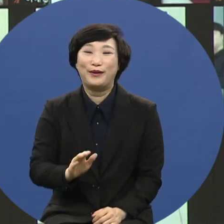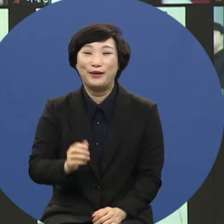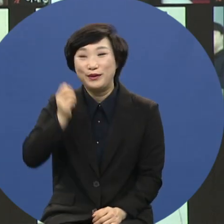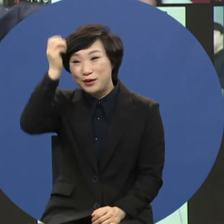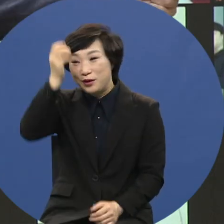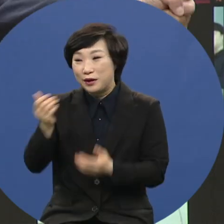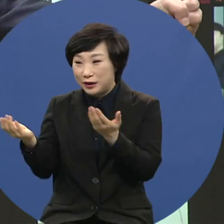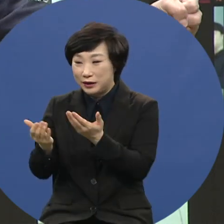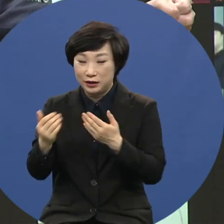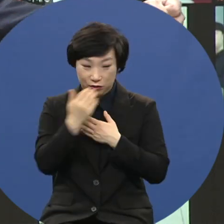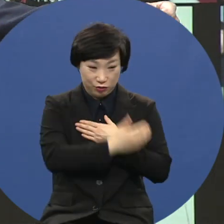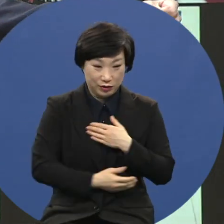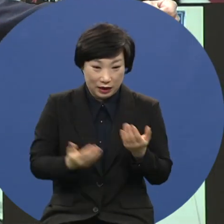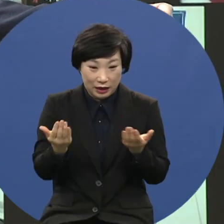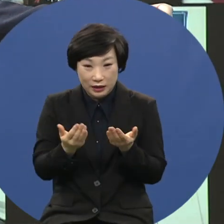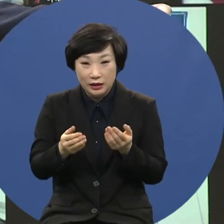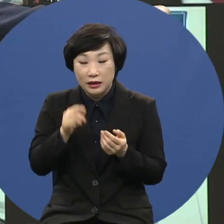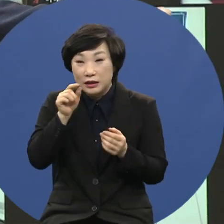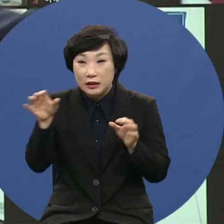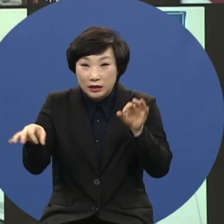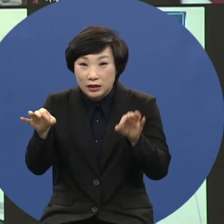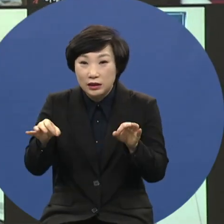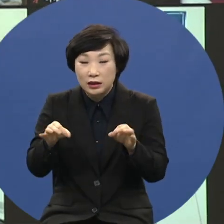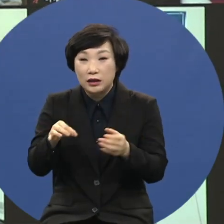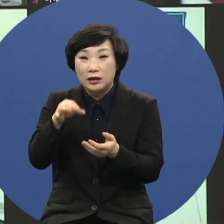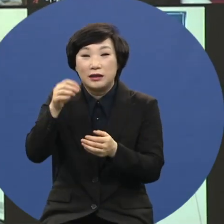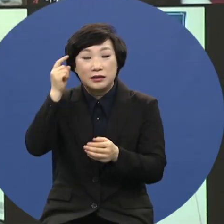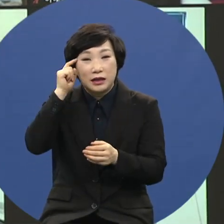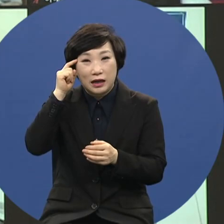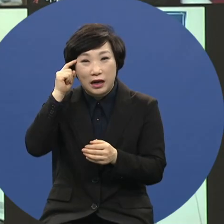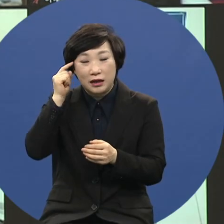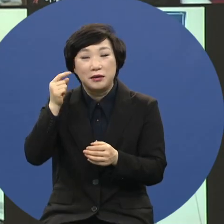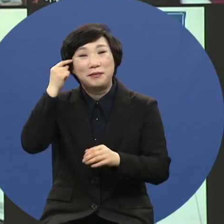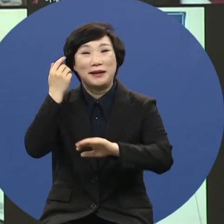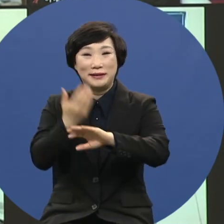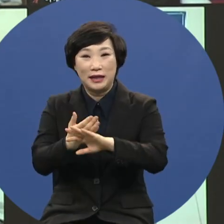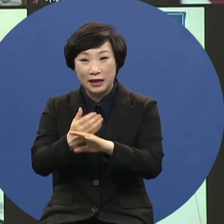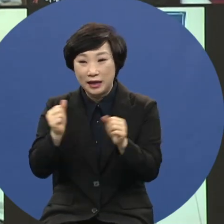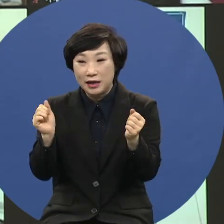영적인 것과 육의 것의 가치가 충돌이 딱 될 때